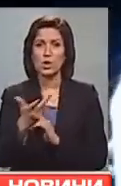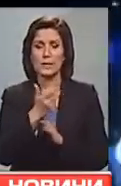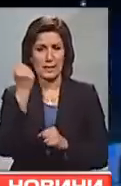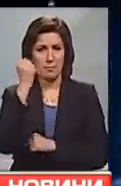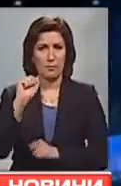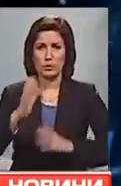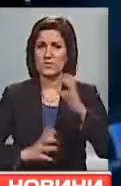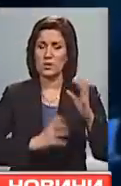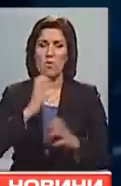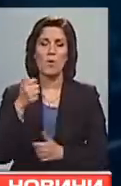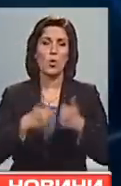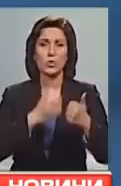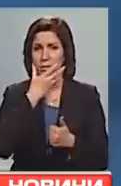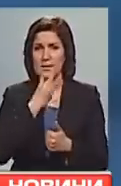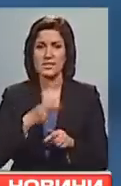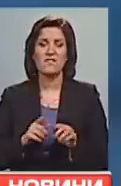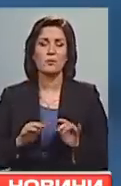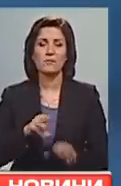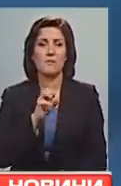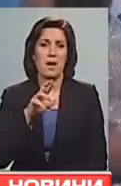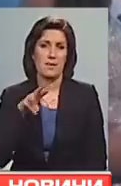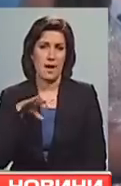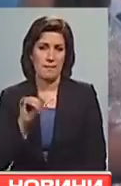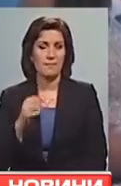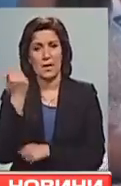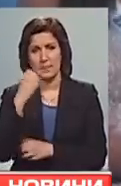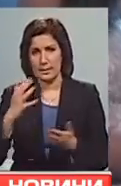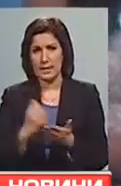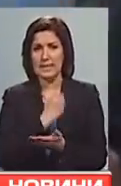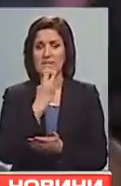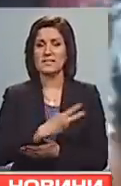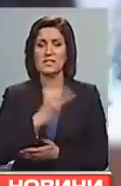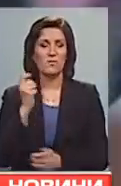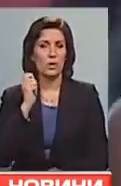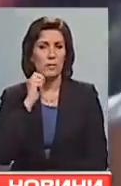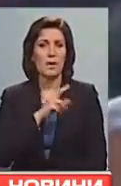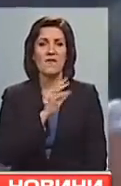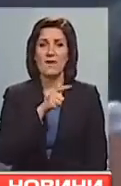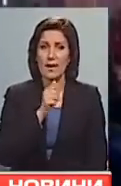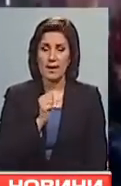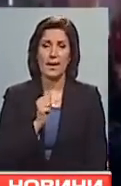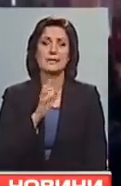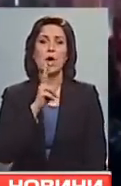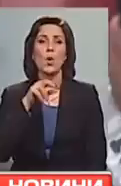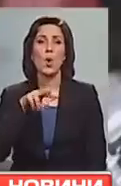переможниць світового конкурсу краси, який відбувся у Майамі. Перемогу ж добула 22-річна Пауліна